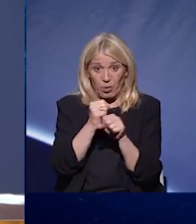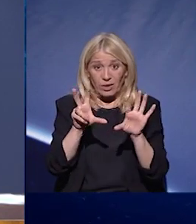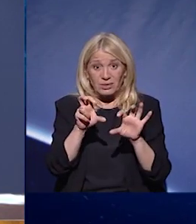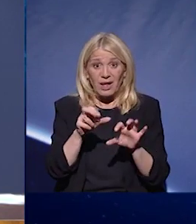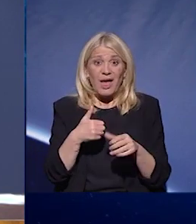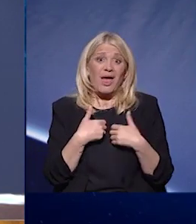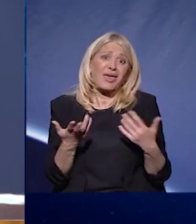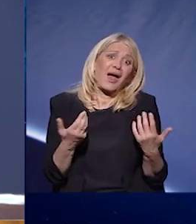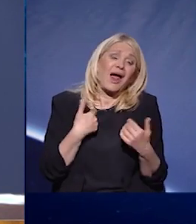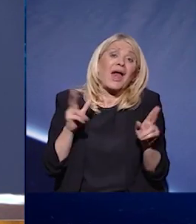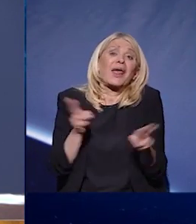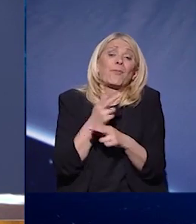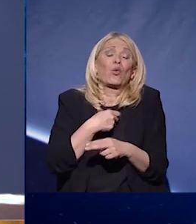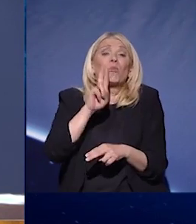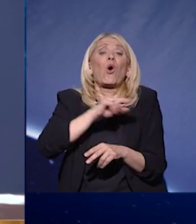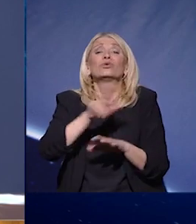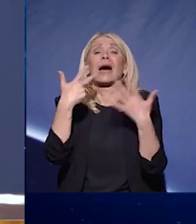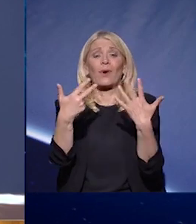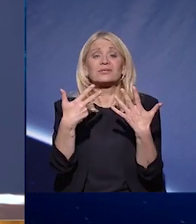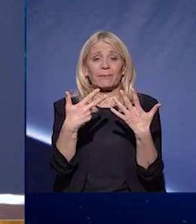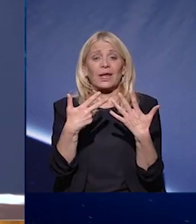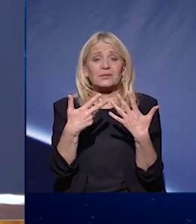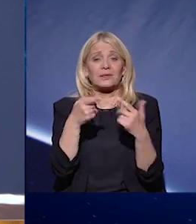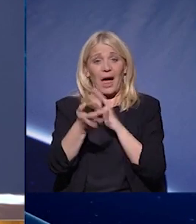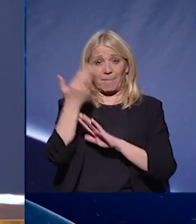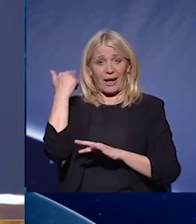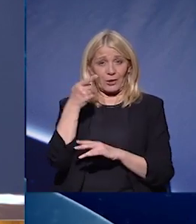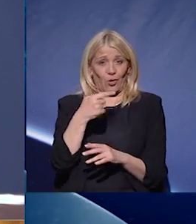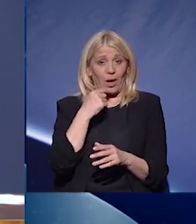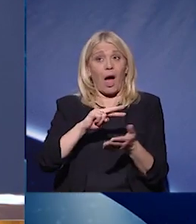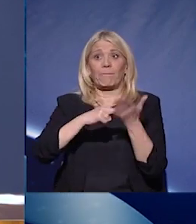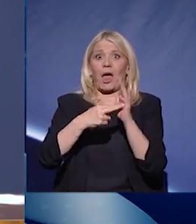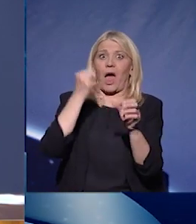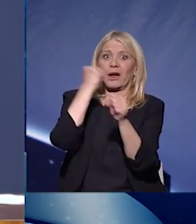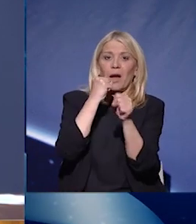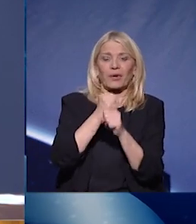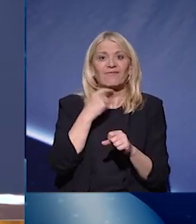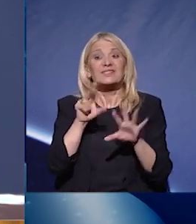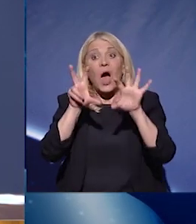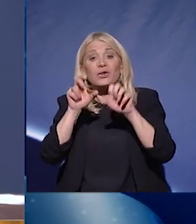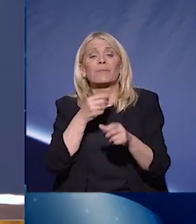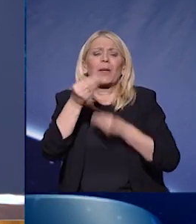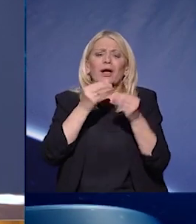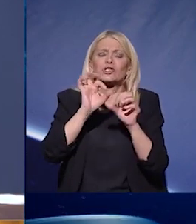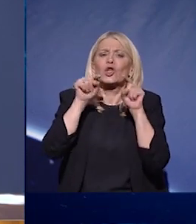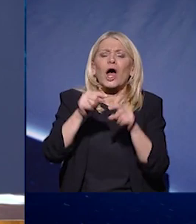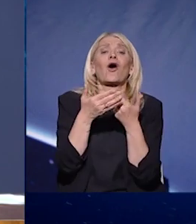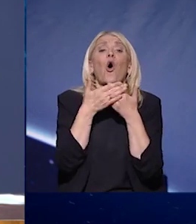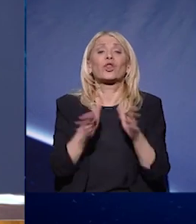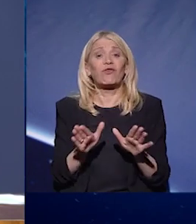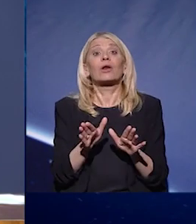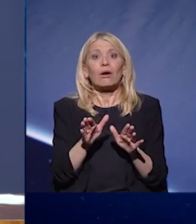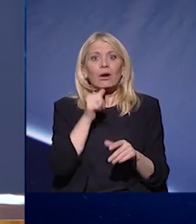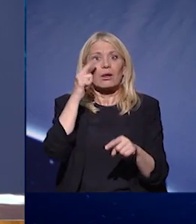kaže ja ne mogu, ja mogu samo 80. Znači a to... pre toga čitavi planovi se naprave i sve živo i priča se, jel tako, otvoreno